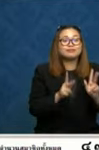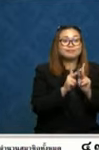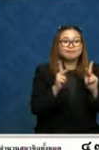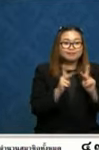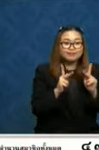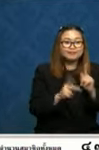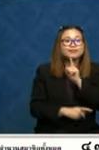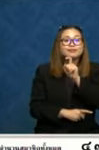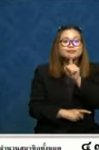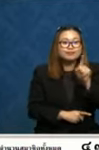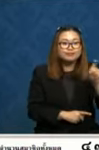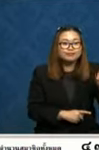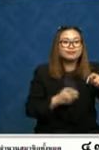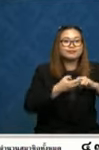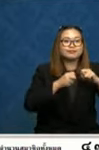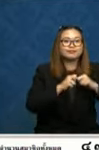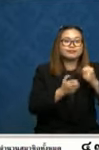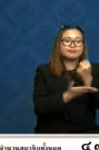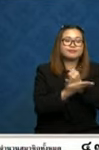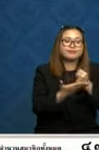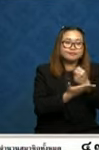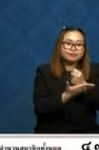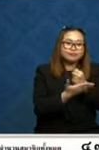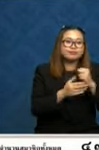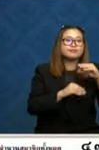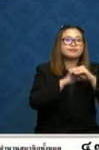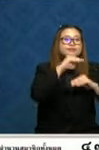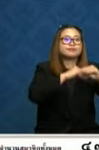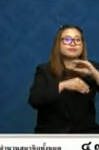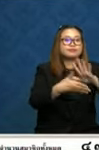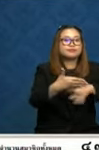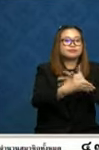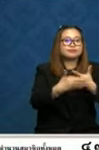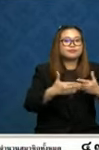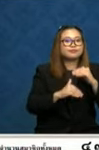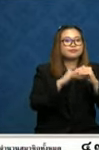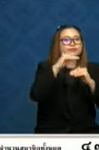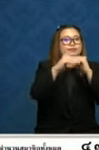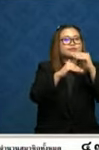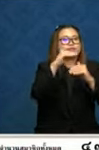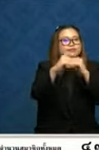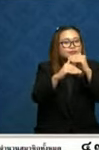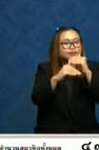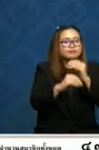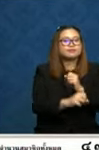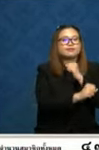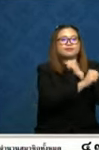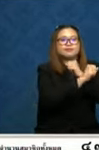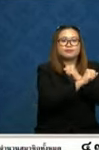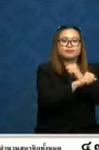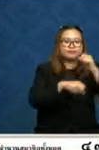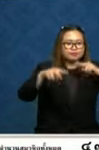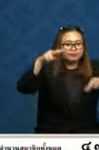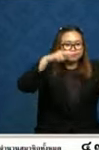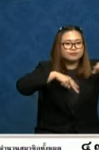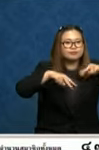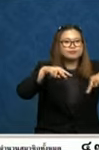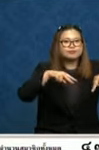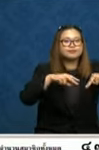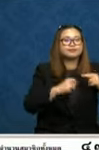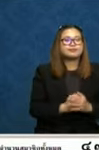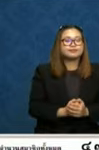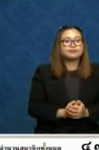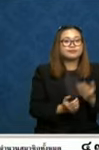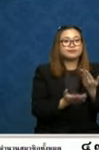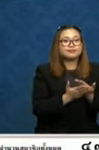งเรื่องปัญหายาเสพติดค่ะซึ่งมีโครงการอยู่ในแผนงานบูรณาการป้องกันปราบปรามและแก้ไขปัญหายาเสพติดง